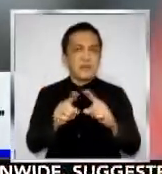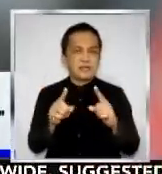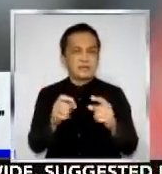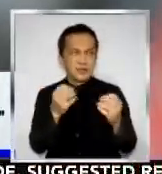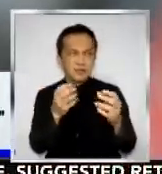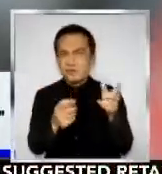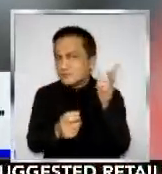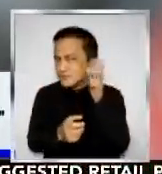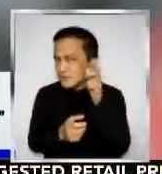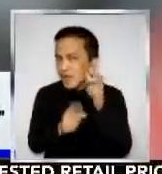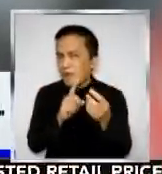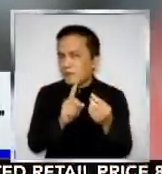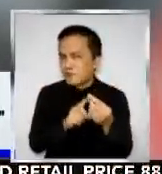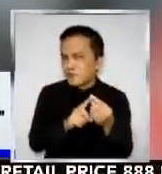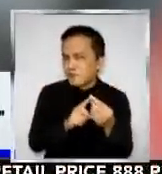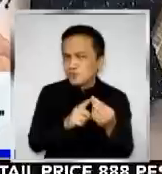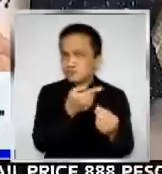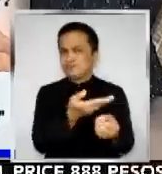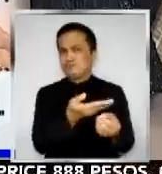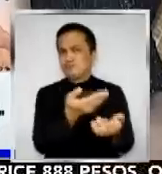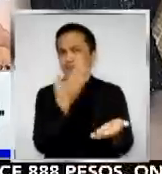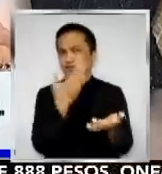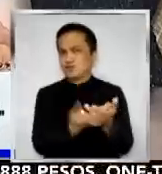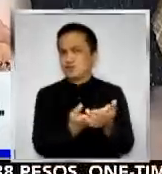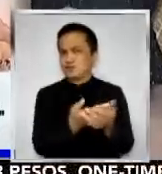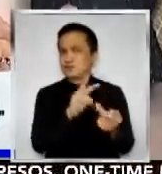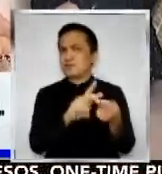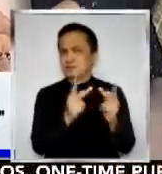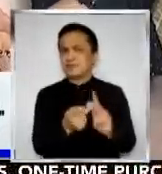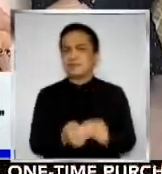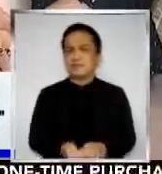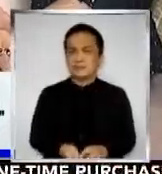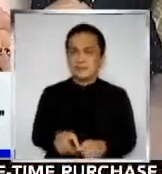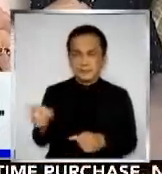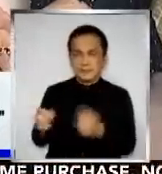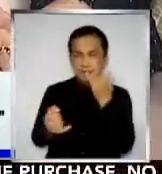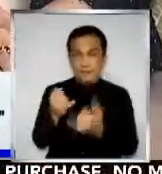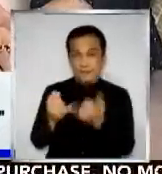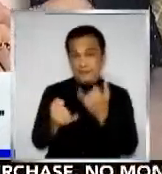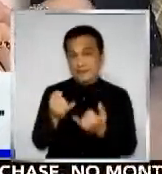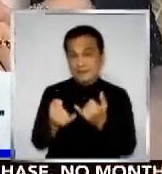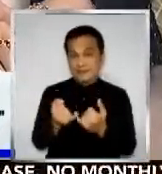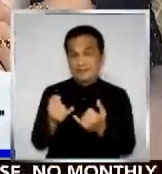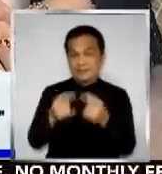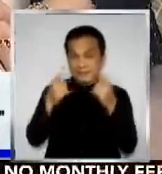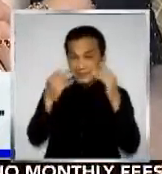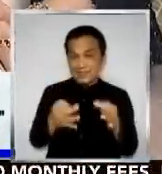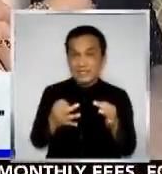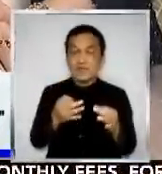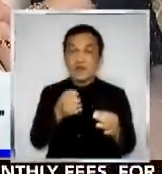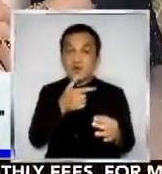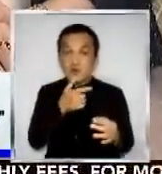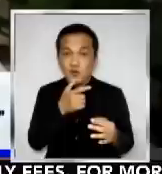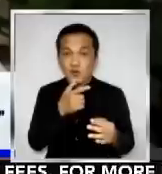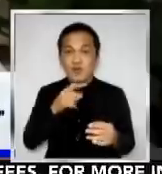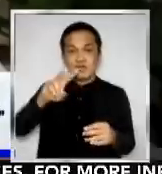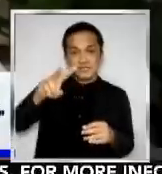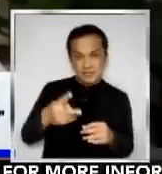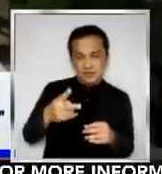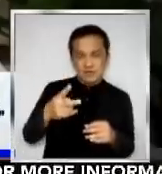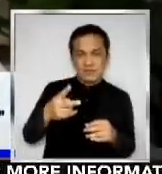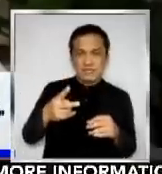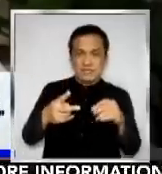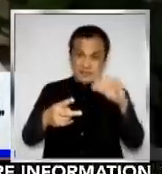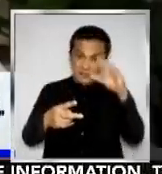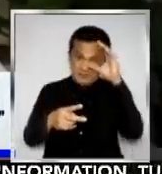maganda tungkol sa magiging kapareha. Pina-finalize na rin kung sino ang magiging second leading man niya. I